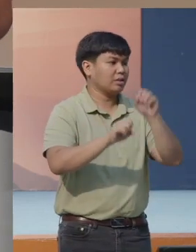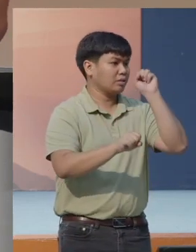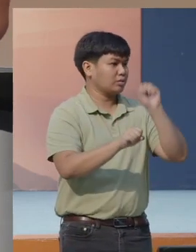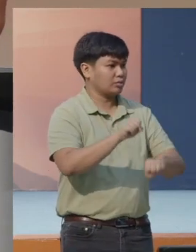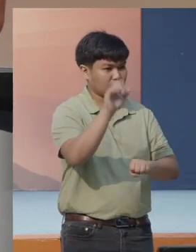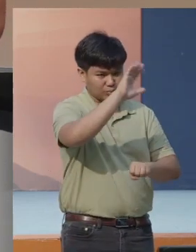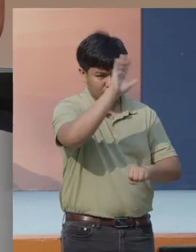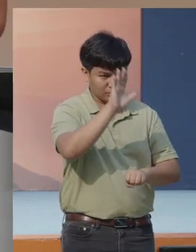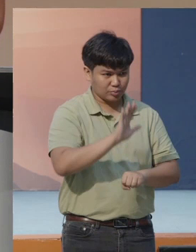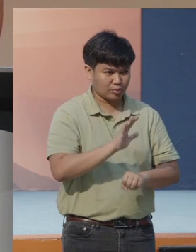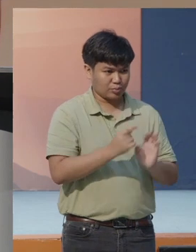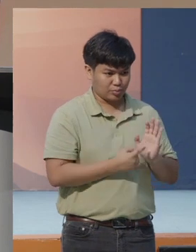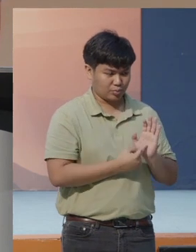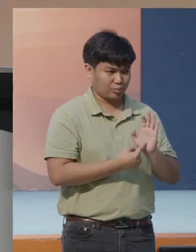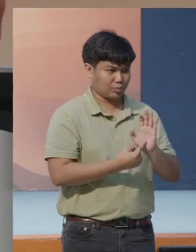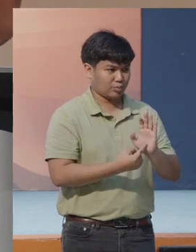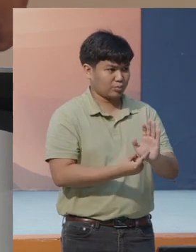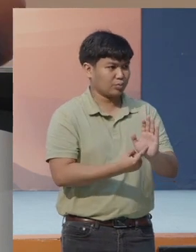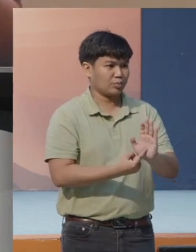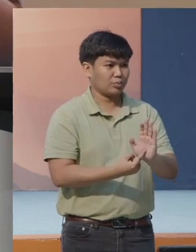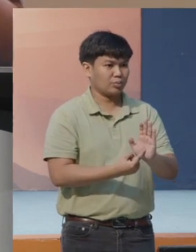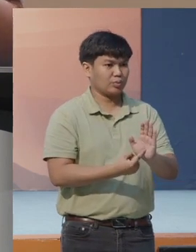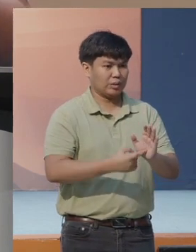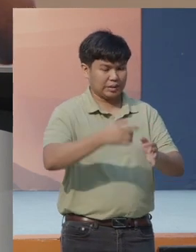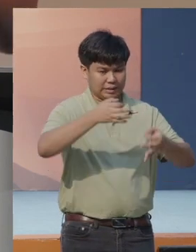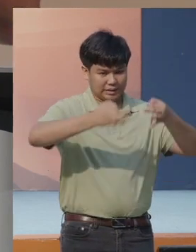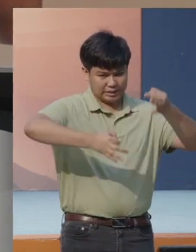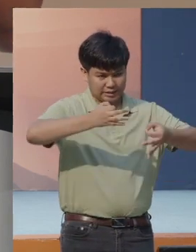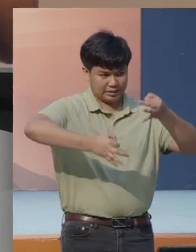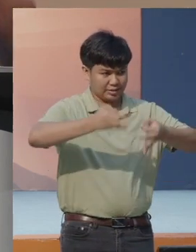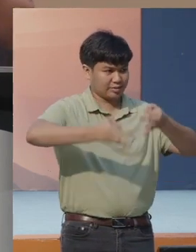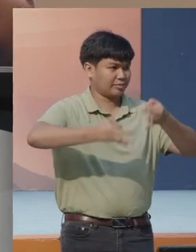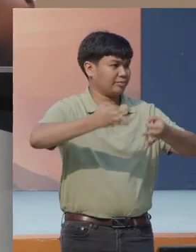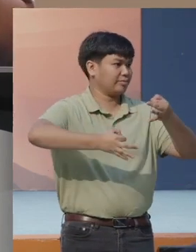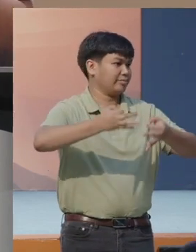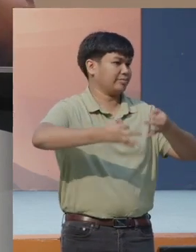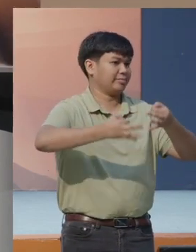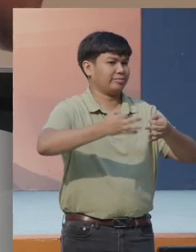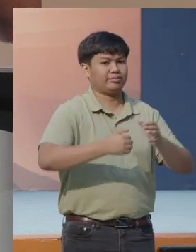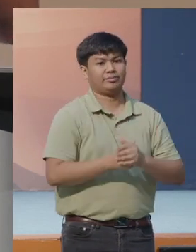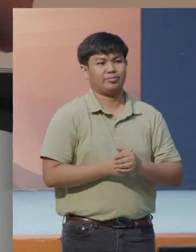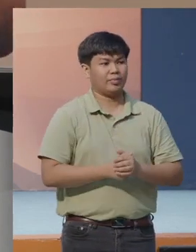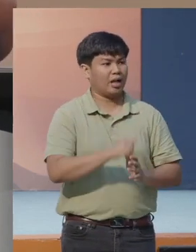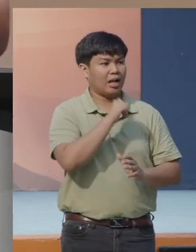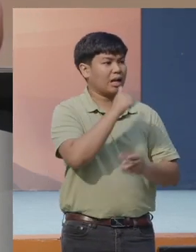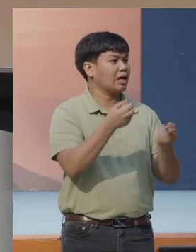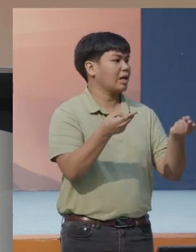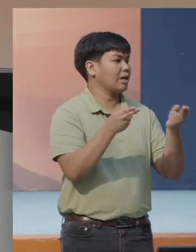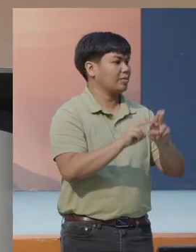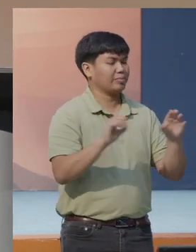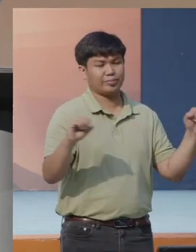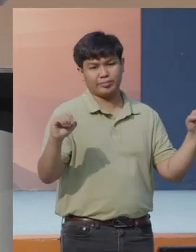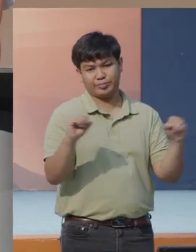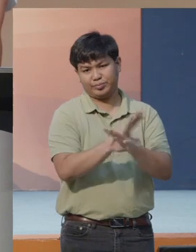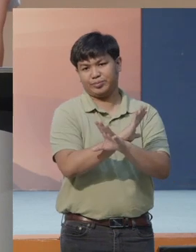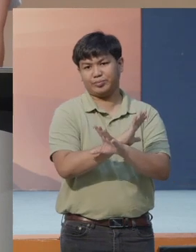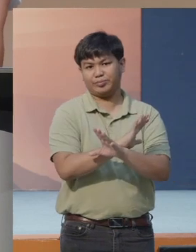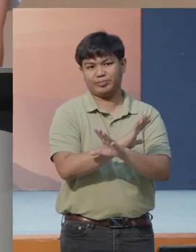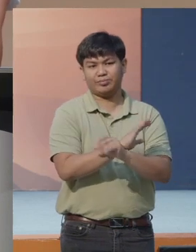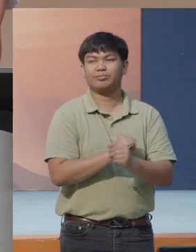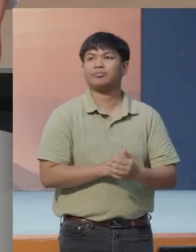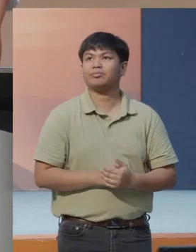hindi tayo maging padalos-dalos sa paghuhusga at nang hindi humantong sa paghihiganti.